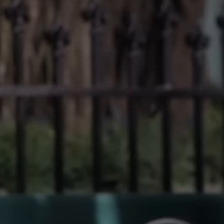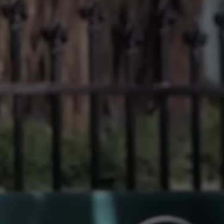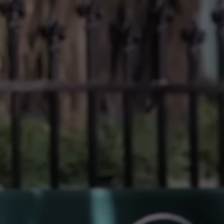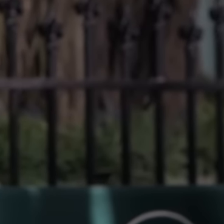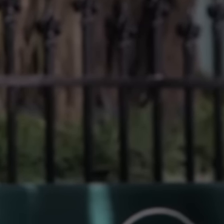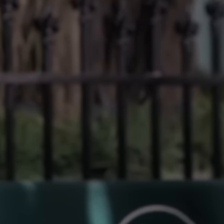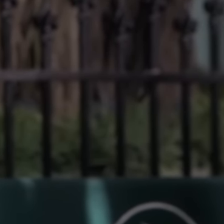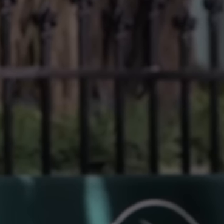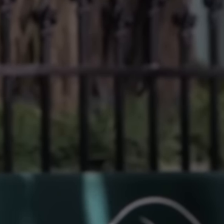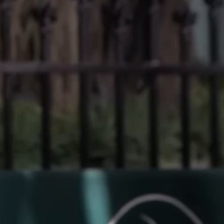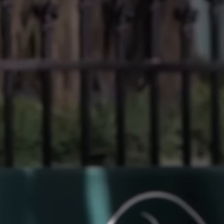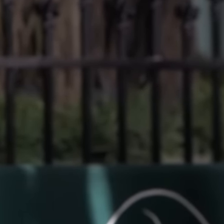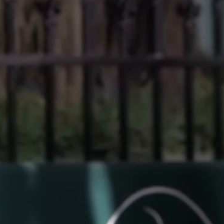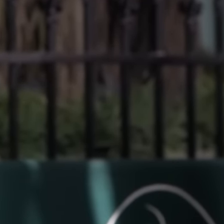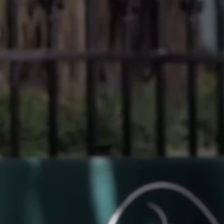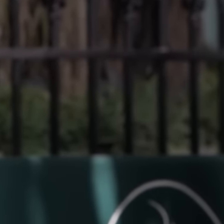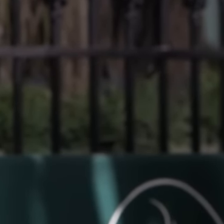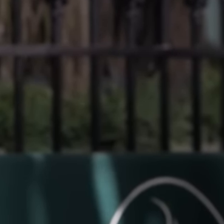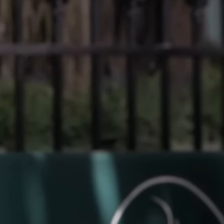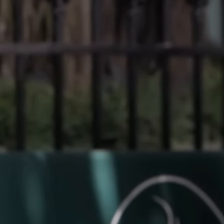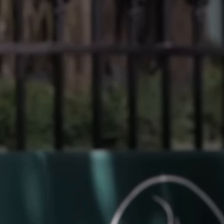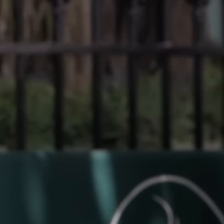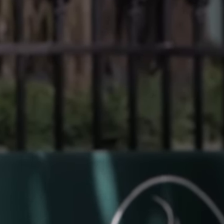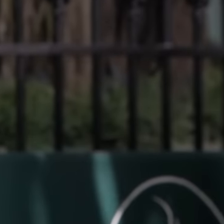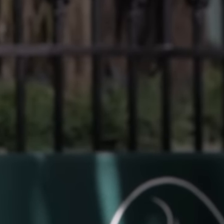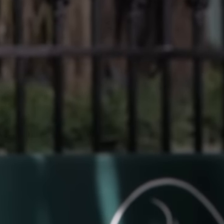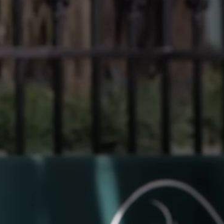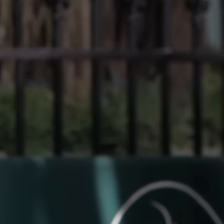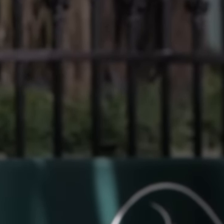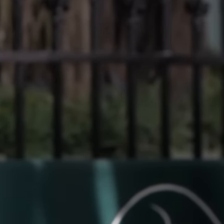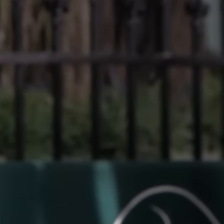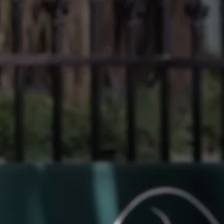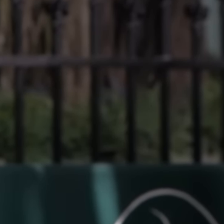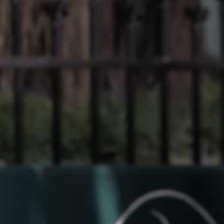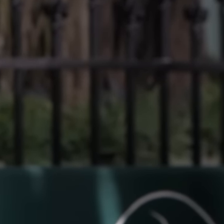හෙලෝ මගේ සංඥා නම මගේ නම